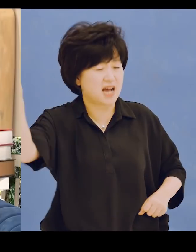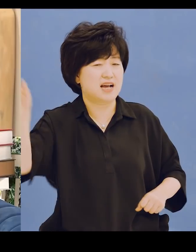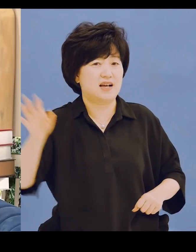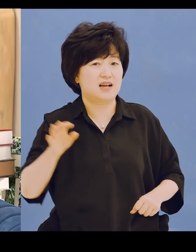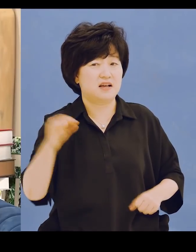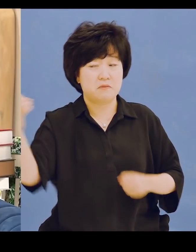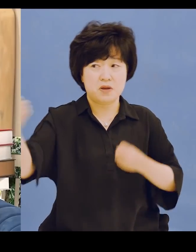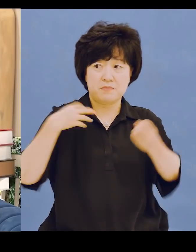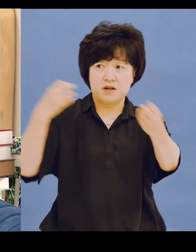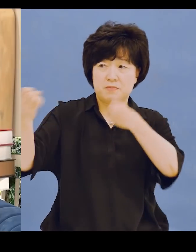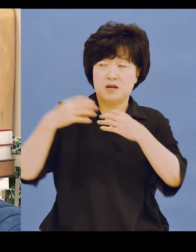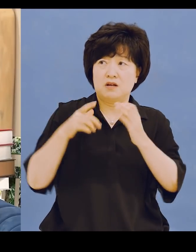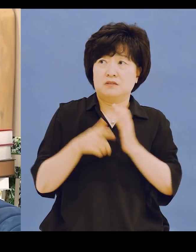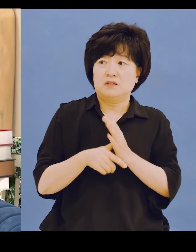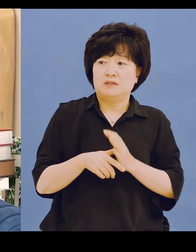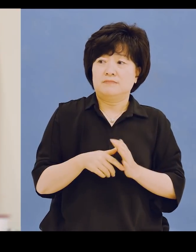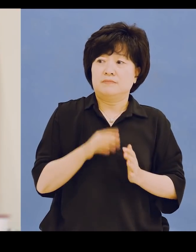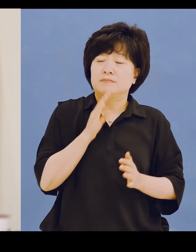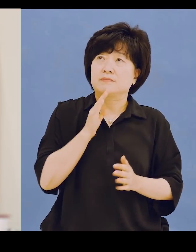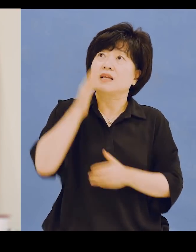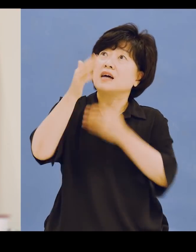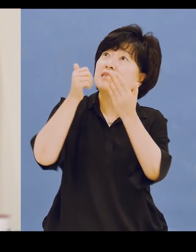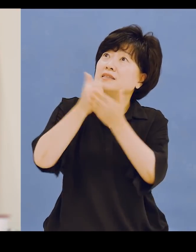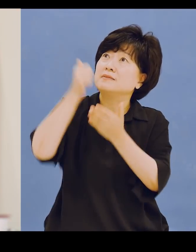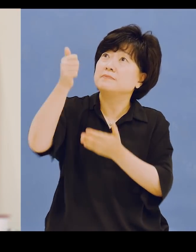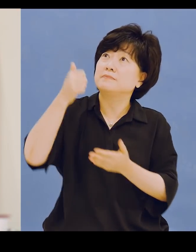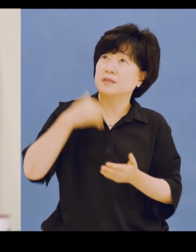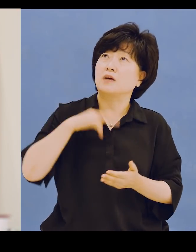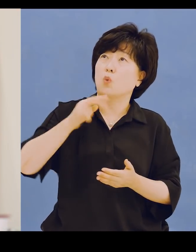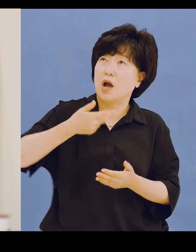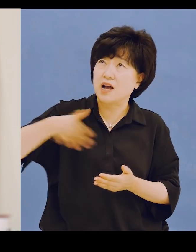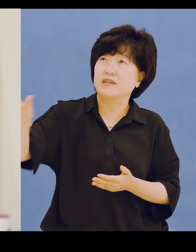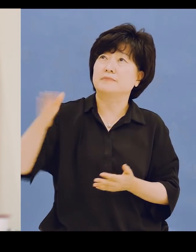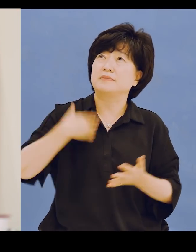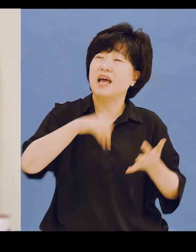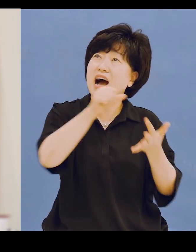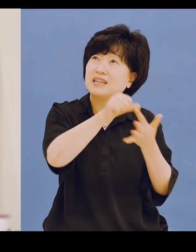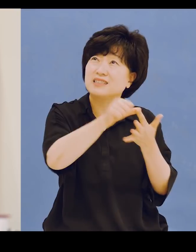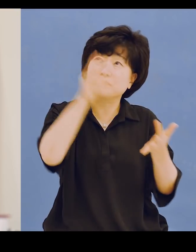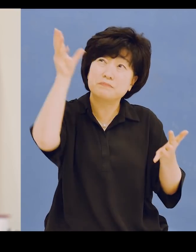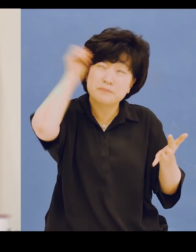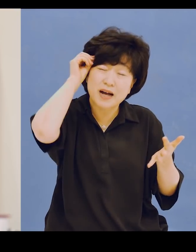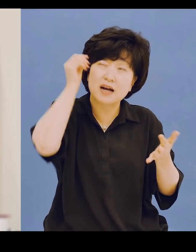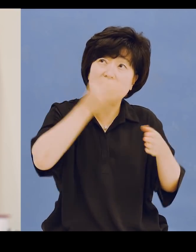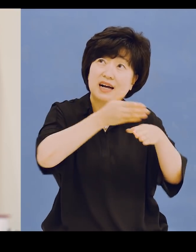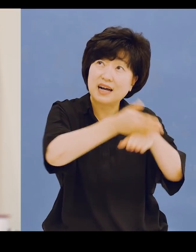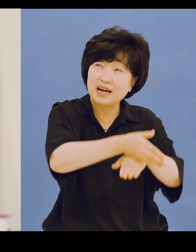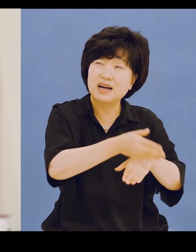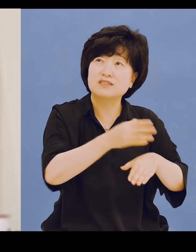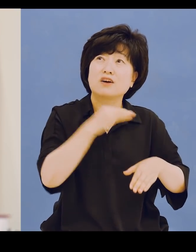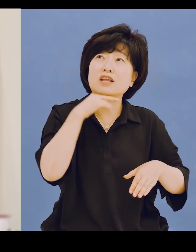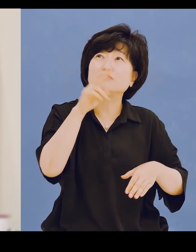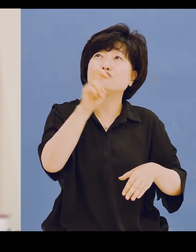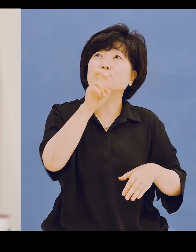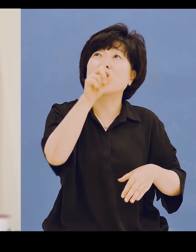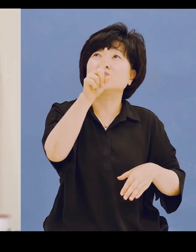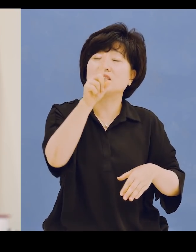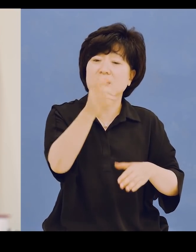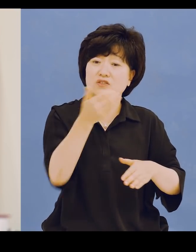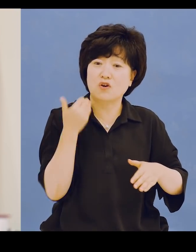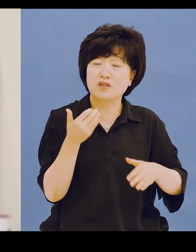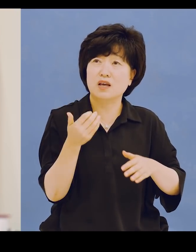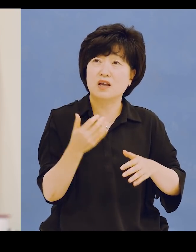돌아가겠습니다. 하나님의 뜻이 거기 있다면 하나님 뜻이 우리 아이가 정신박약자처럼 있다가 21살 되기